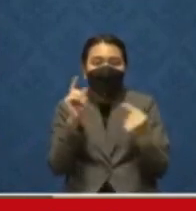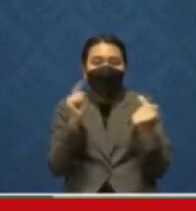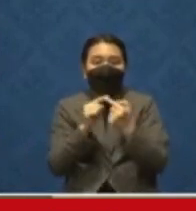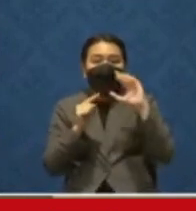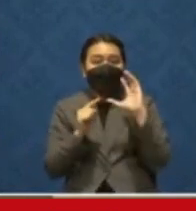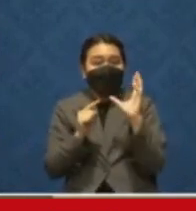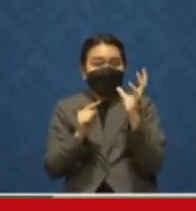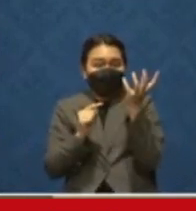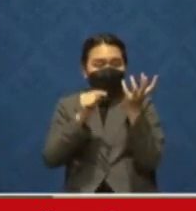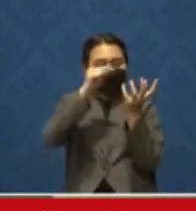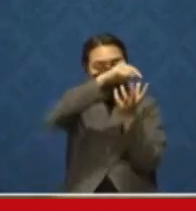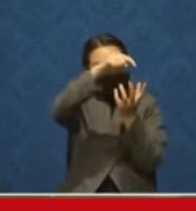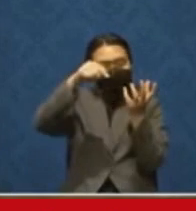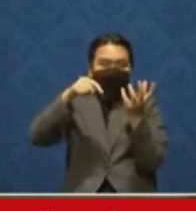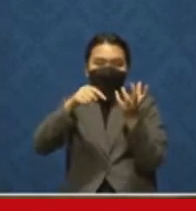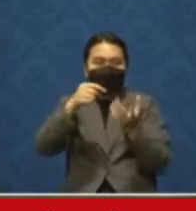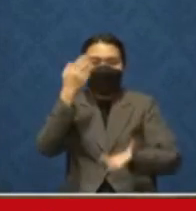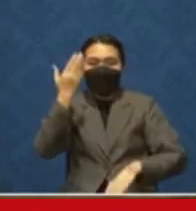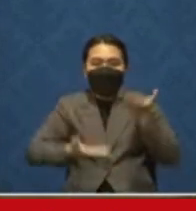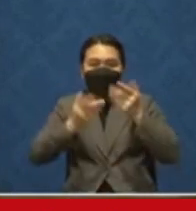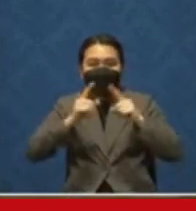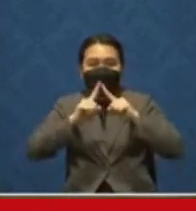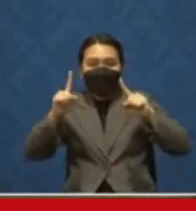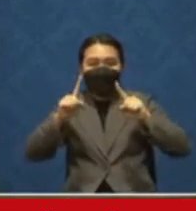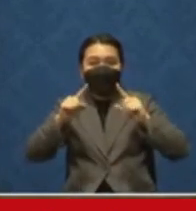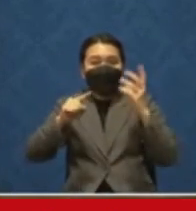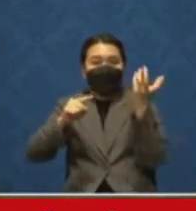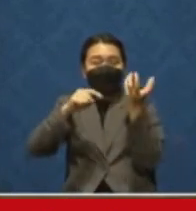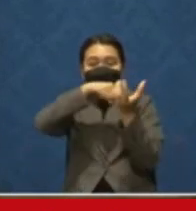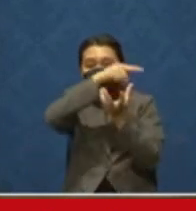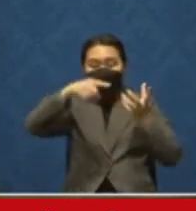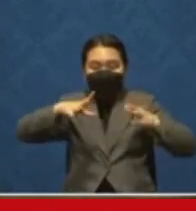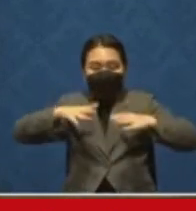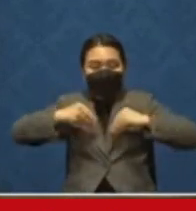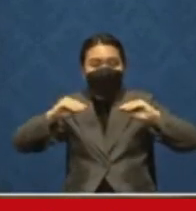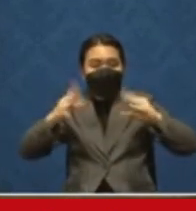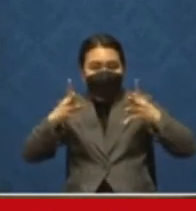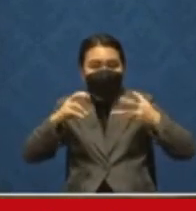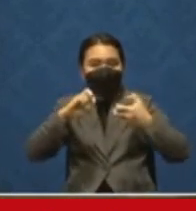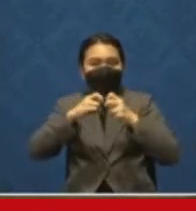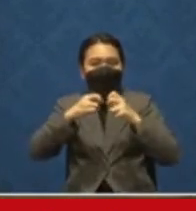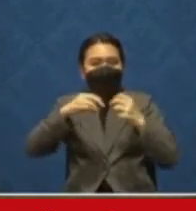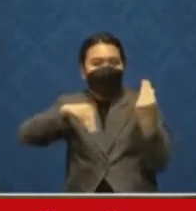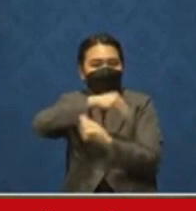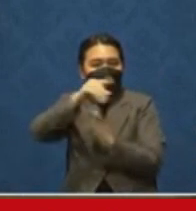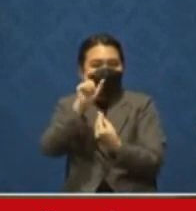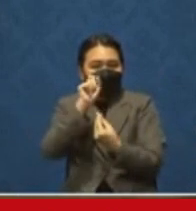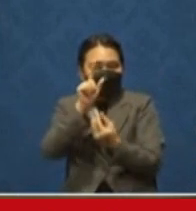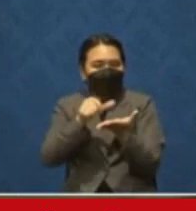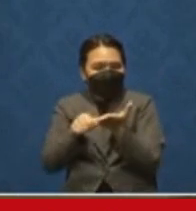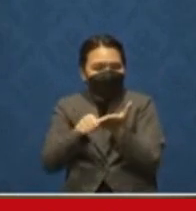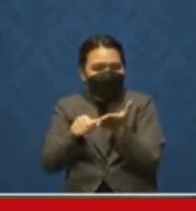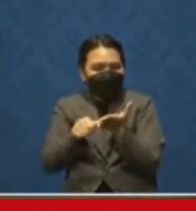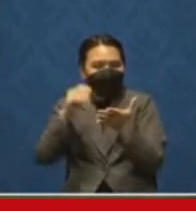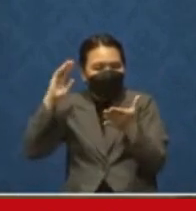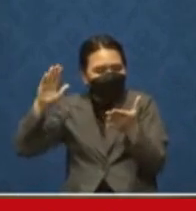ราคาถูกแล้วอันนี้มันไม่ใช่เท่านั้นเนี่ยถ้าคุณจะอยู่ตรงไหนบนเวทีโร่